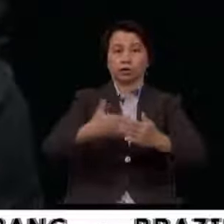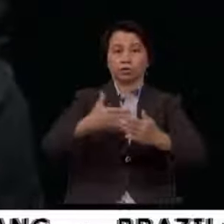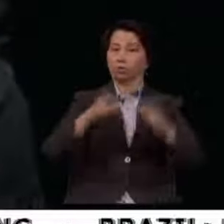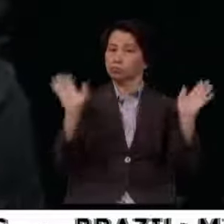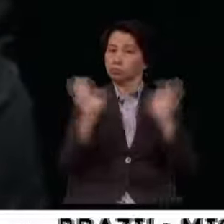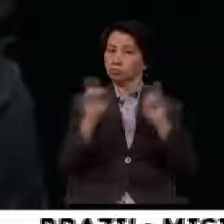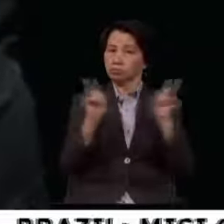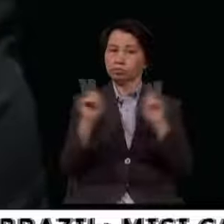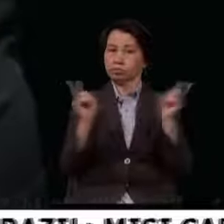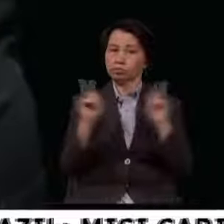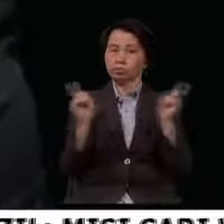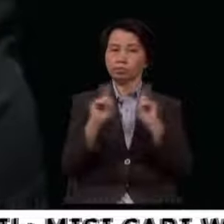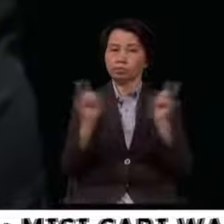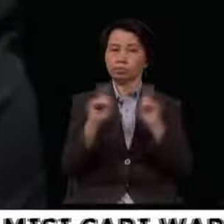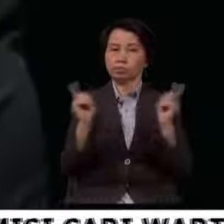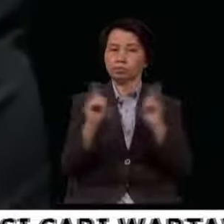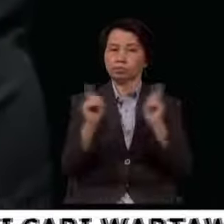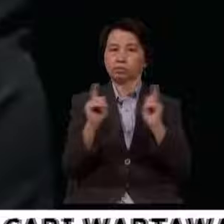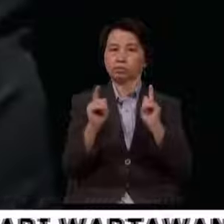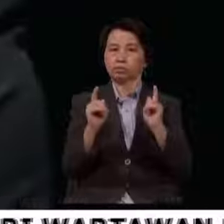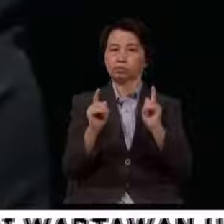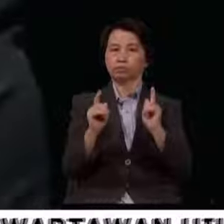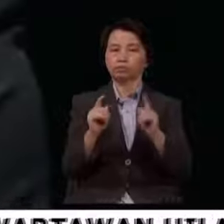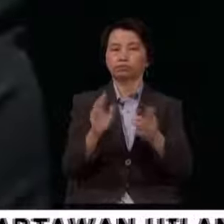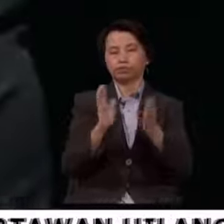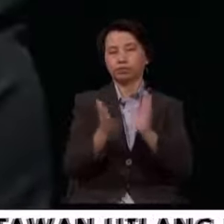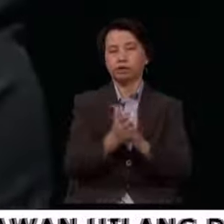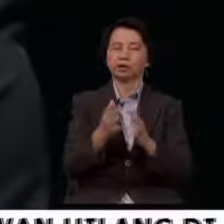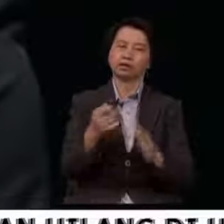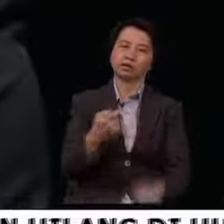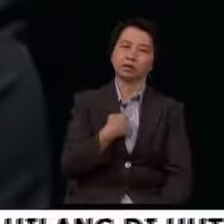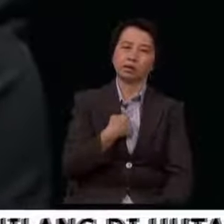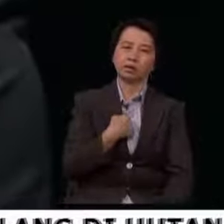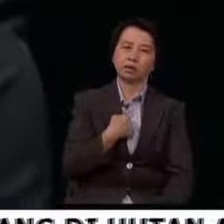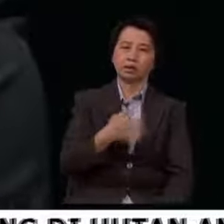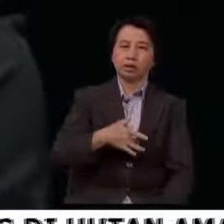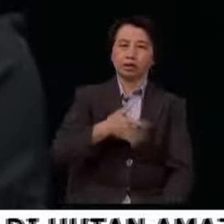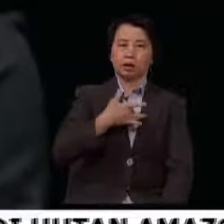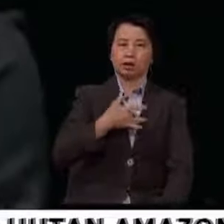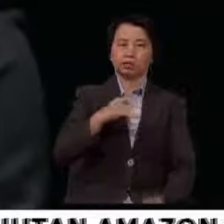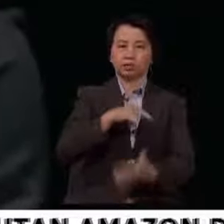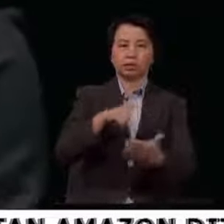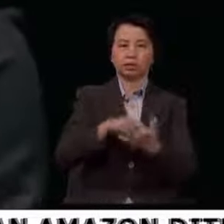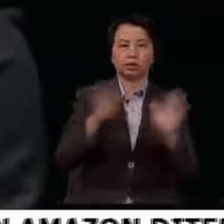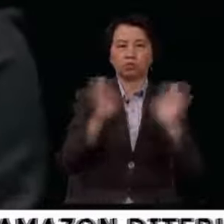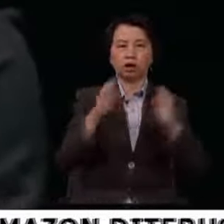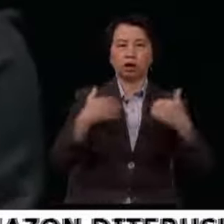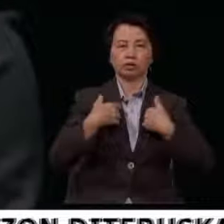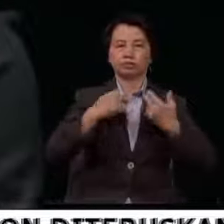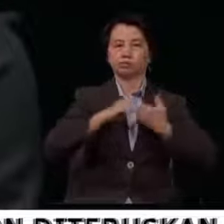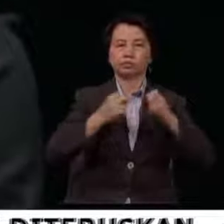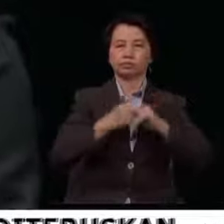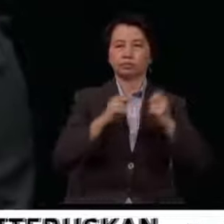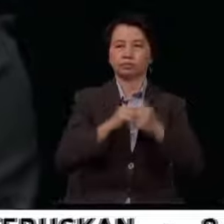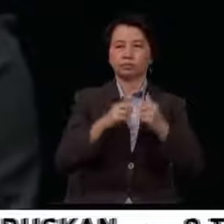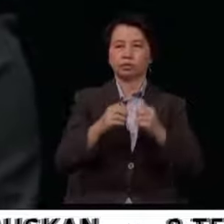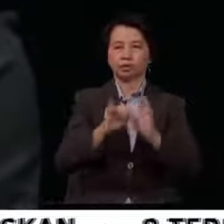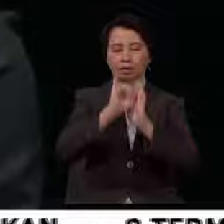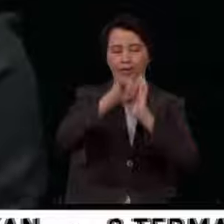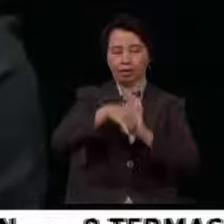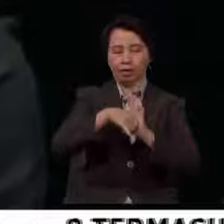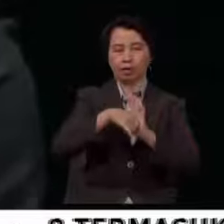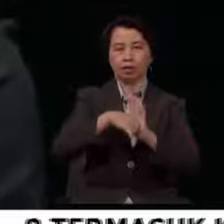atau skim karena harga-harga ini jelas menunjukkan Kementerian